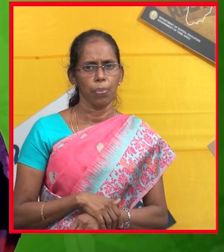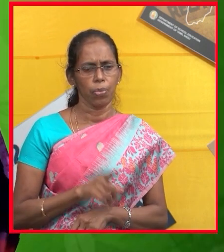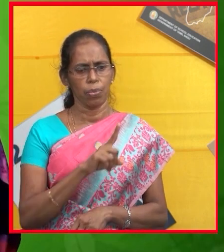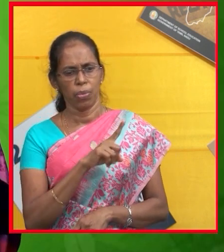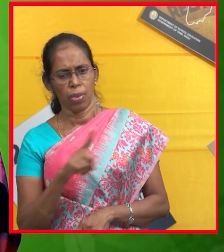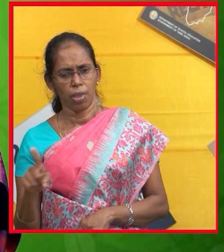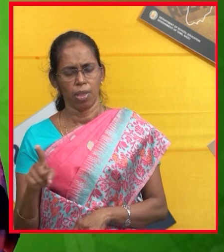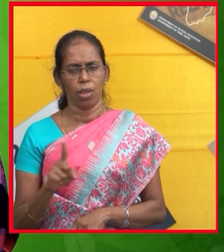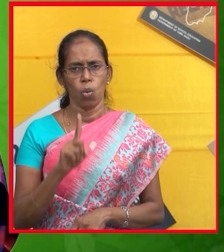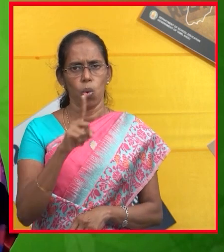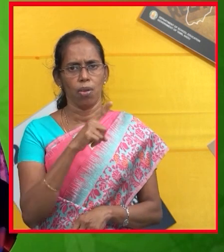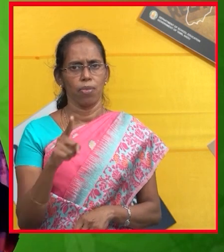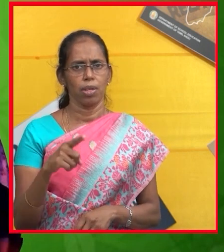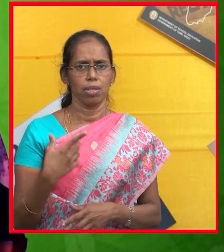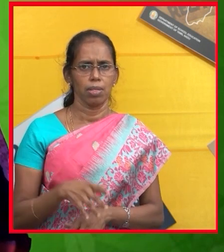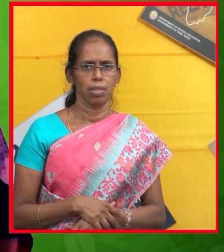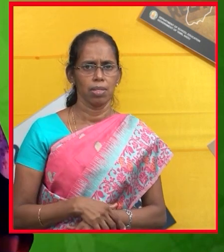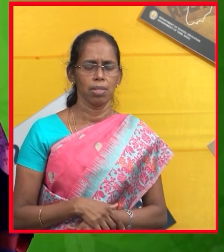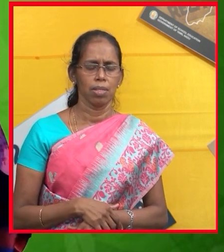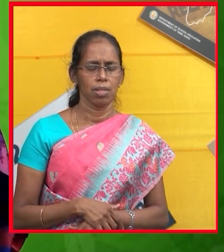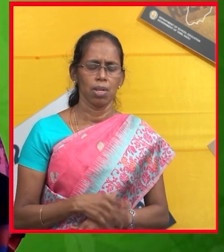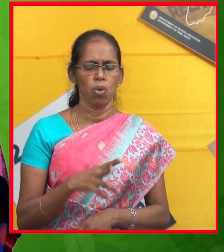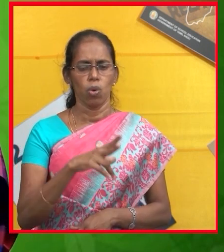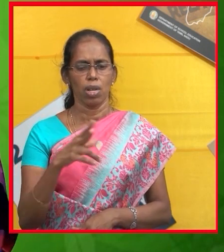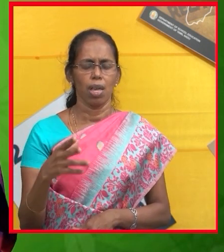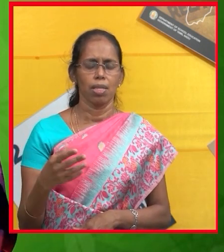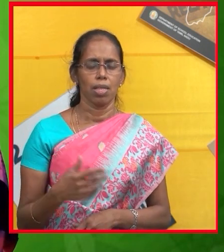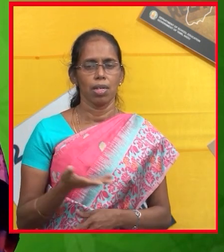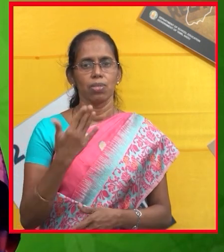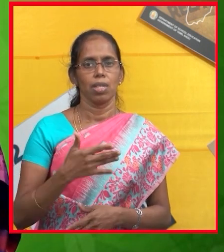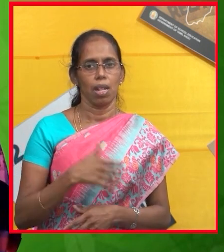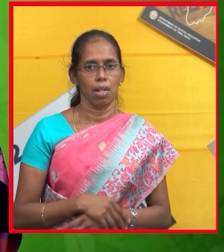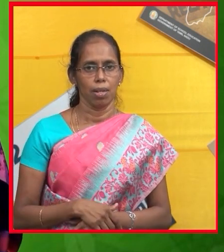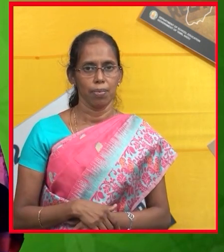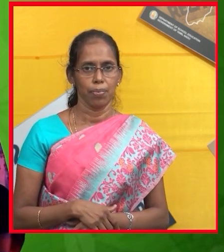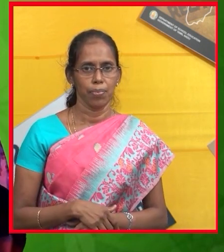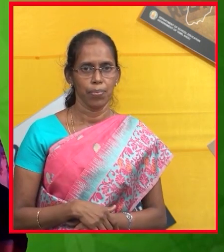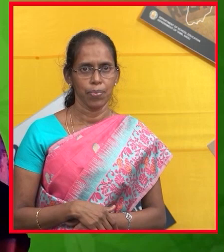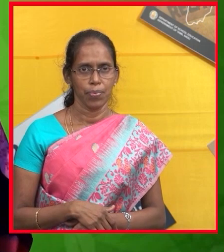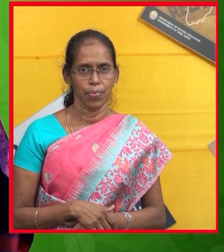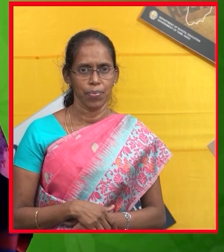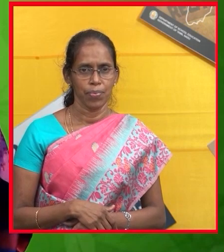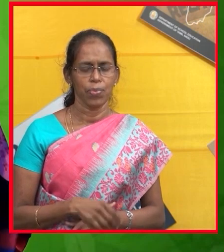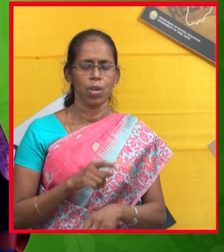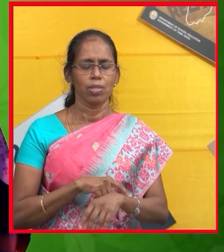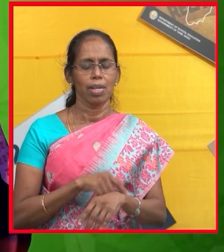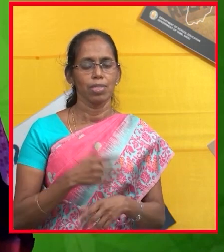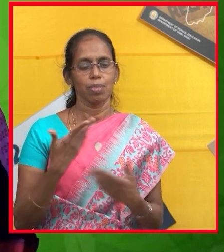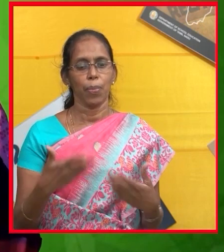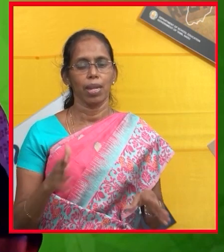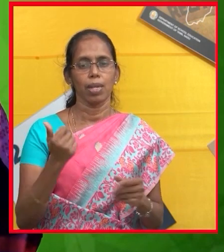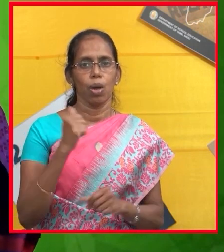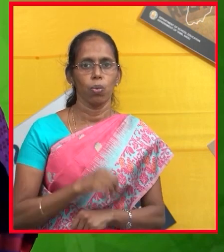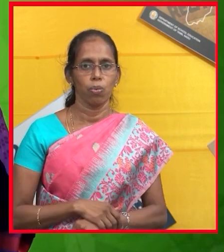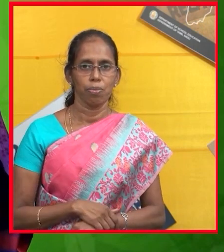எப்போதுமே டேஞ்சர் வந்துக்கிட்டே இருக்குமா? அப்படி எதுவும் இல்லாத விஷயங்கள் இப்போ சும்மா தான் இருப்பீங்க இல்லையா? அப்போ எப்படி நீங்கள் டைம் ஸ்பெண்ட் பண்ணீங்க